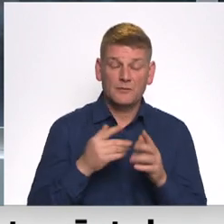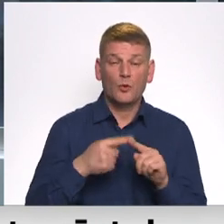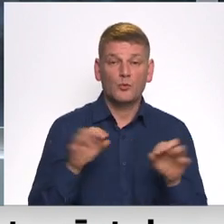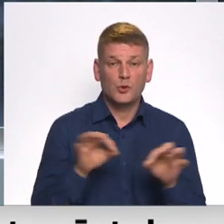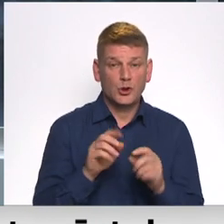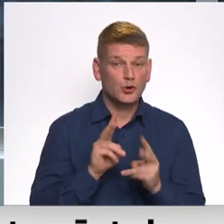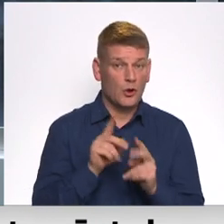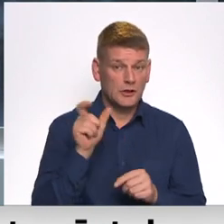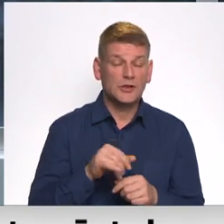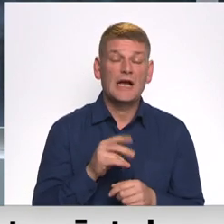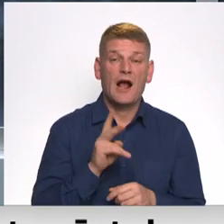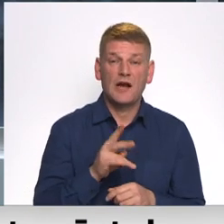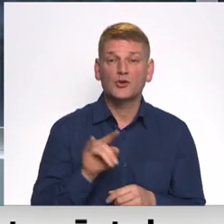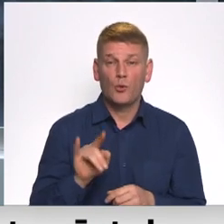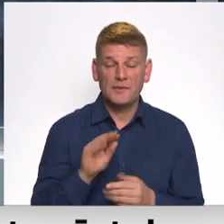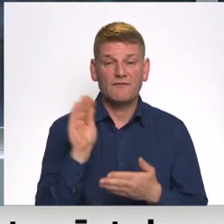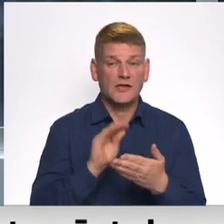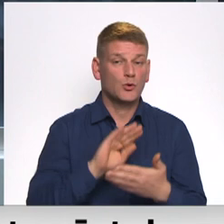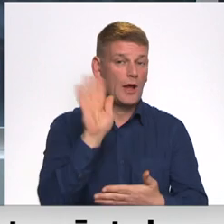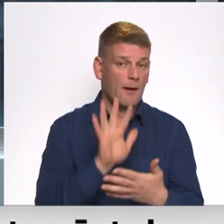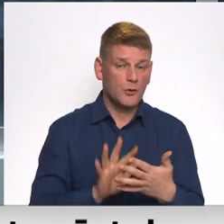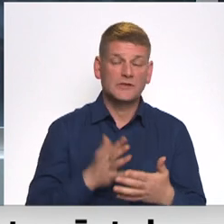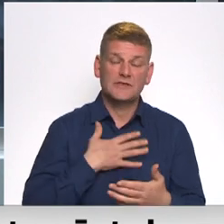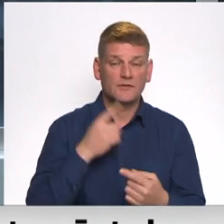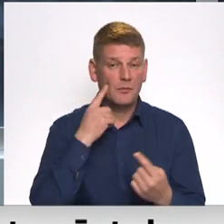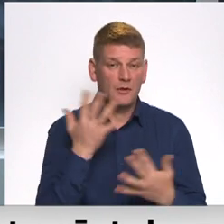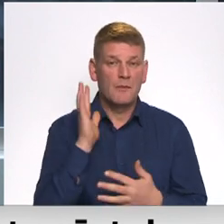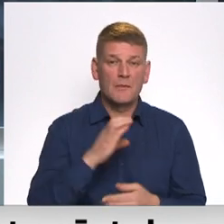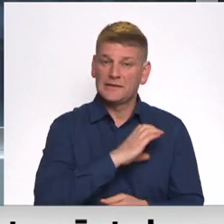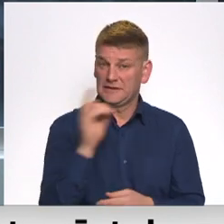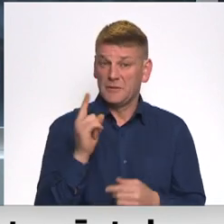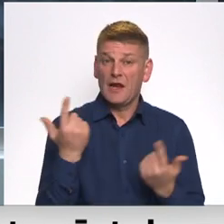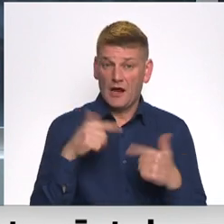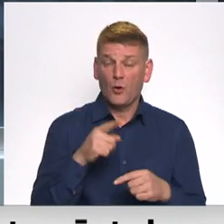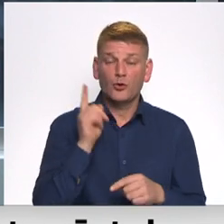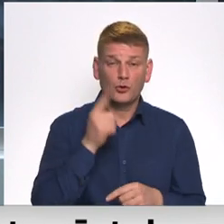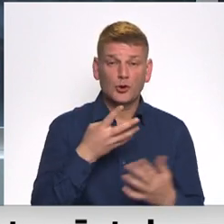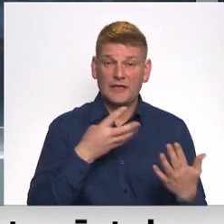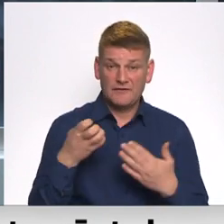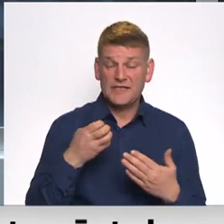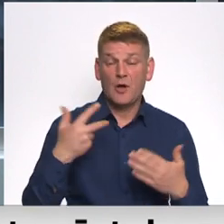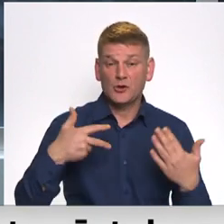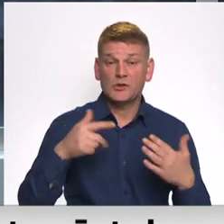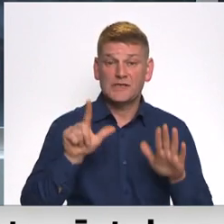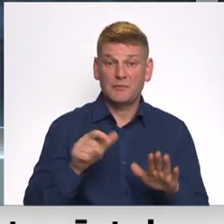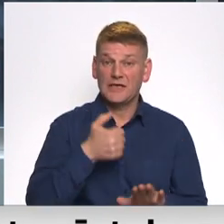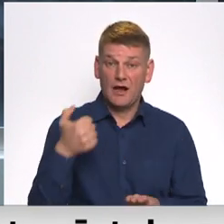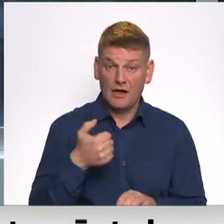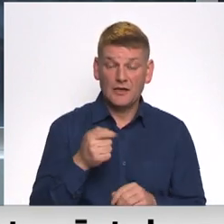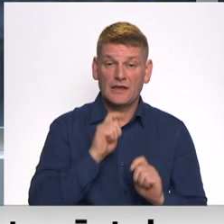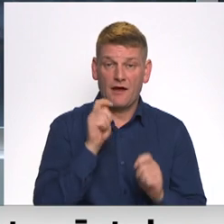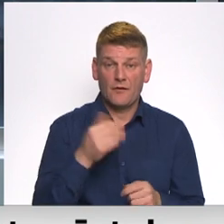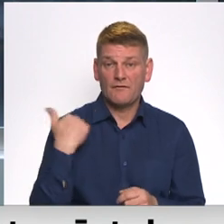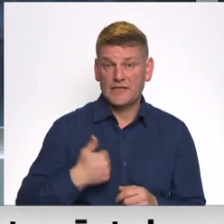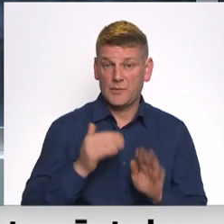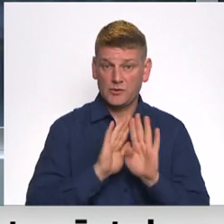mūzikas skolotājs Kārlis Upītis vēstulē aprakstījis savas pārdomas par padomju laiku. Un 1987. Gadā, dāvinot